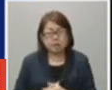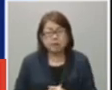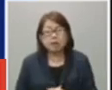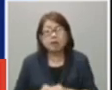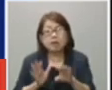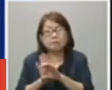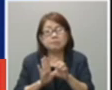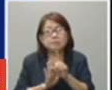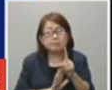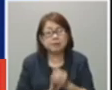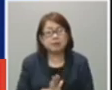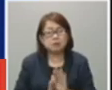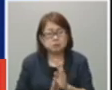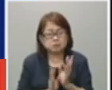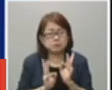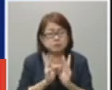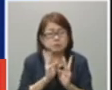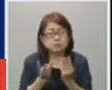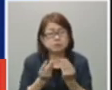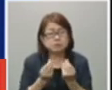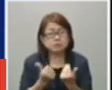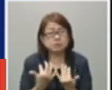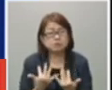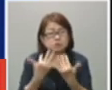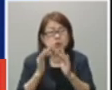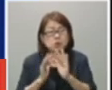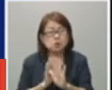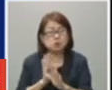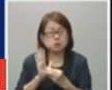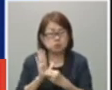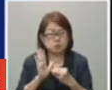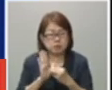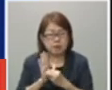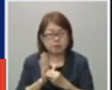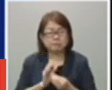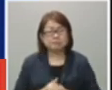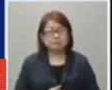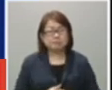ฝุ่นพิษที่ชาวกรุงเทพมหานครต้องประสบครับ